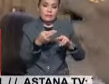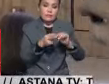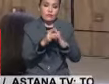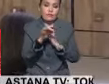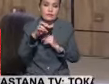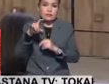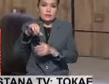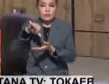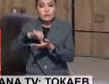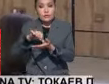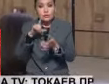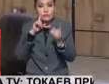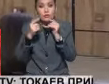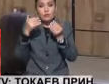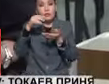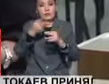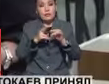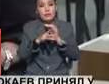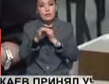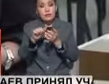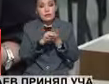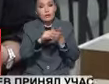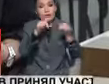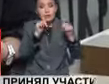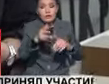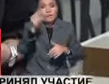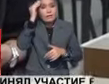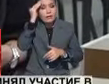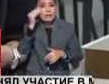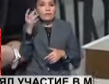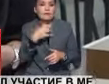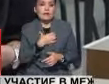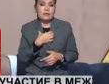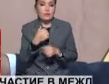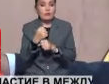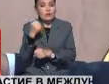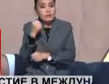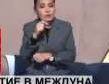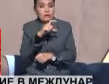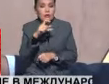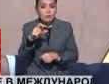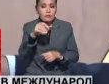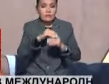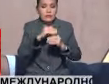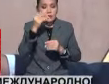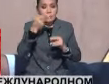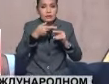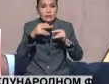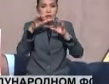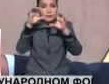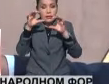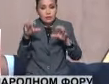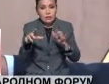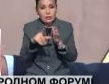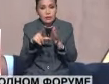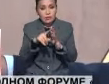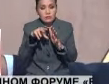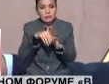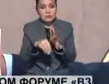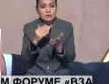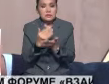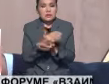словам участников встречи, при принятии документа важно учитывать работу таких предприятий. В текущем налоговом законодательстве нет